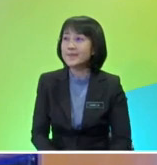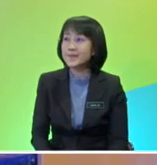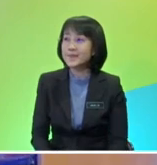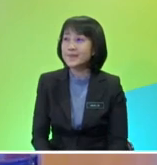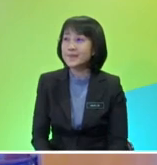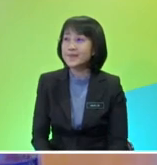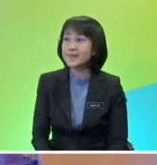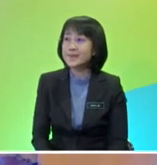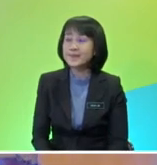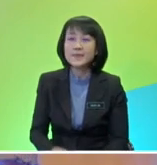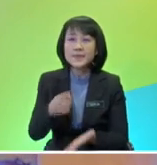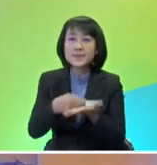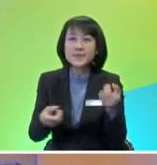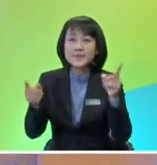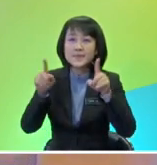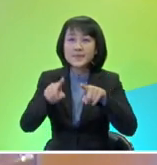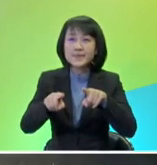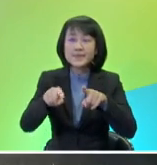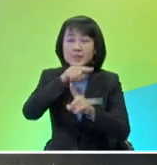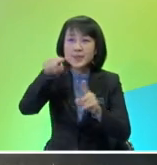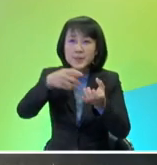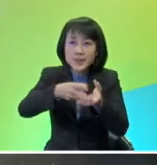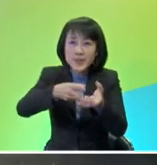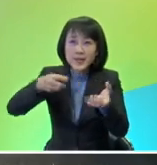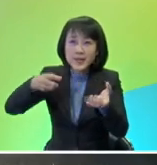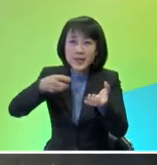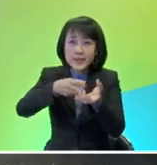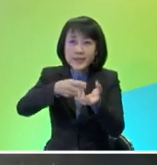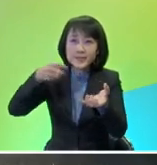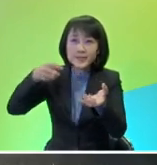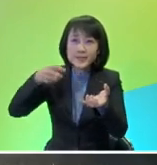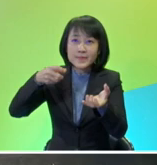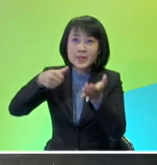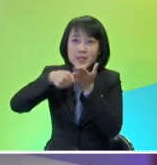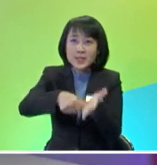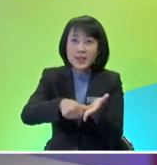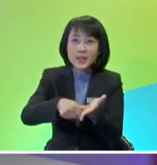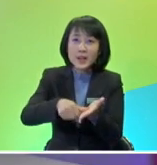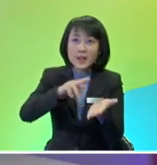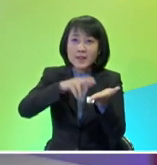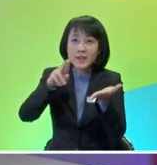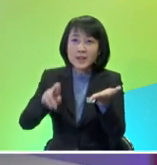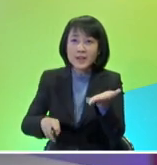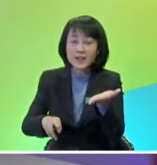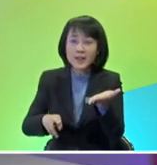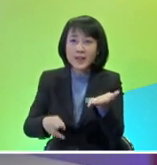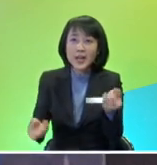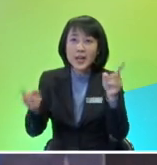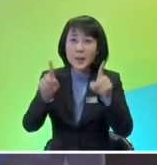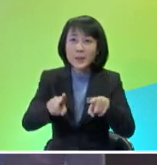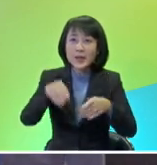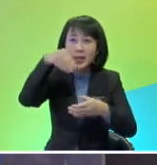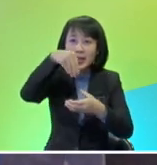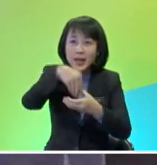Apa yang berlaku? Sebenarnya apabila ombuh pichagari ditarik, tekanan rendah terhasil di dalam pichagari.